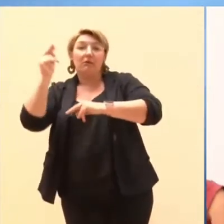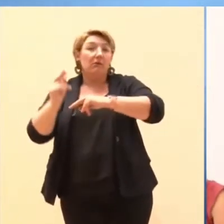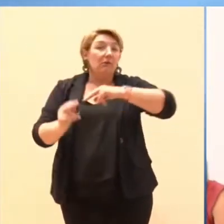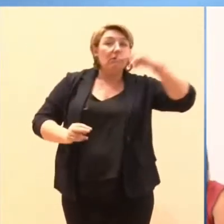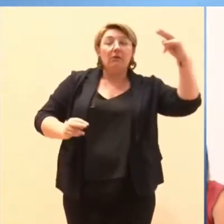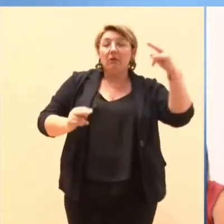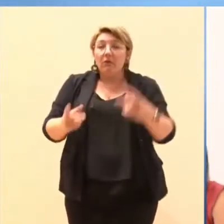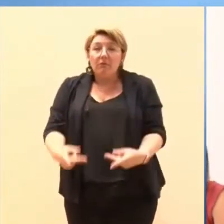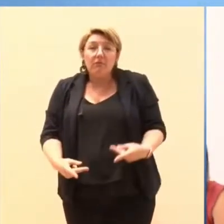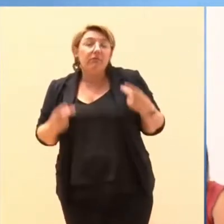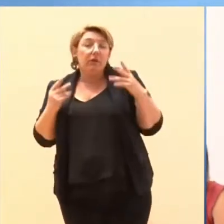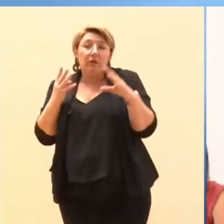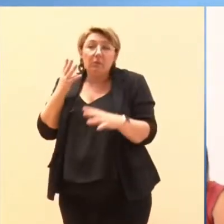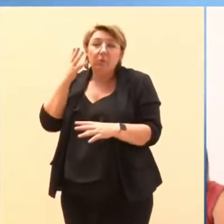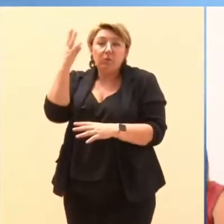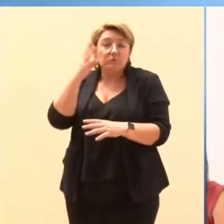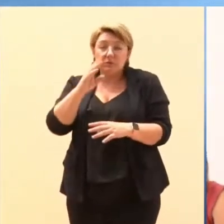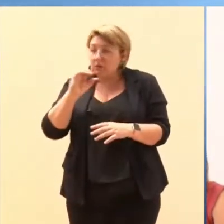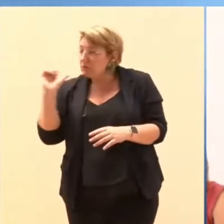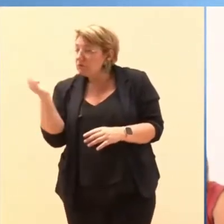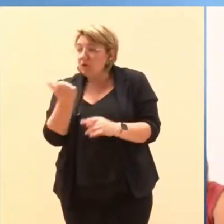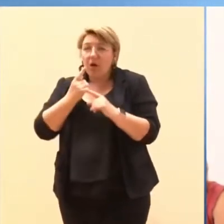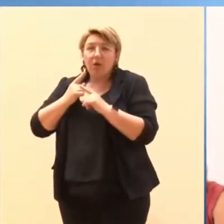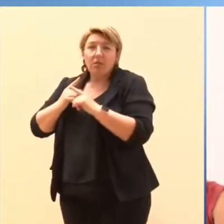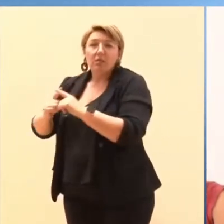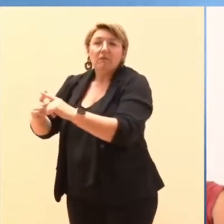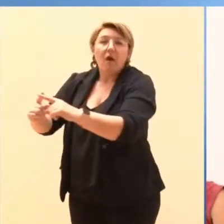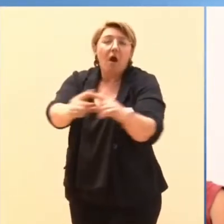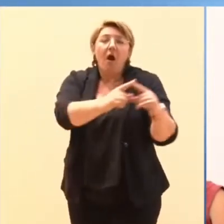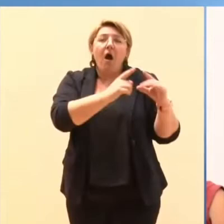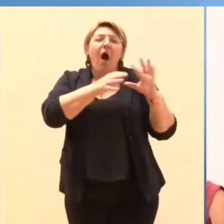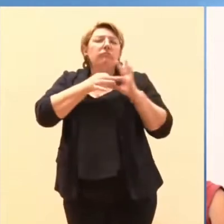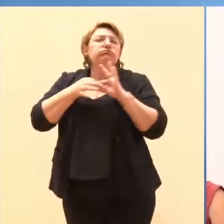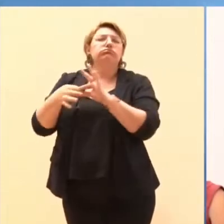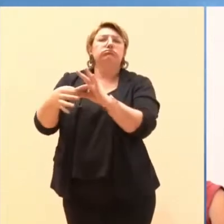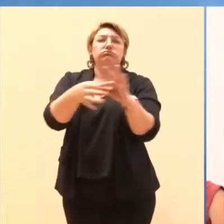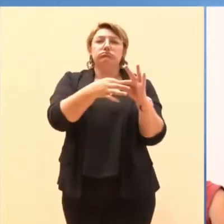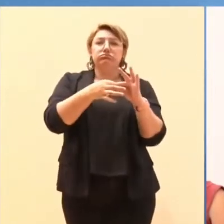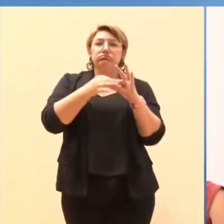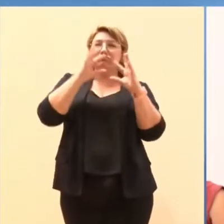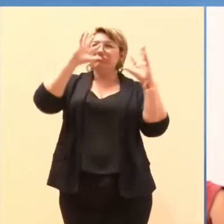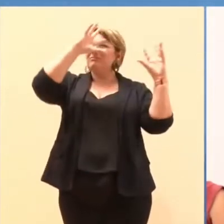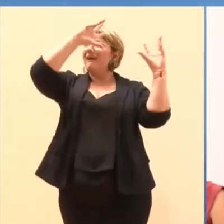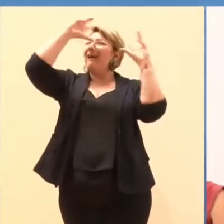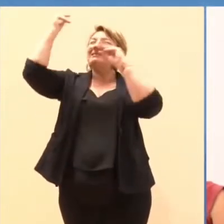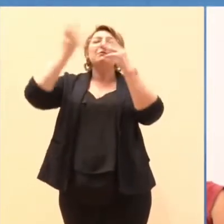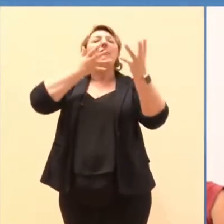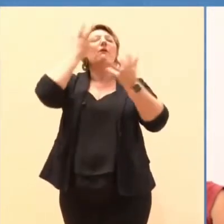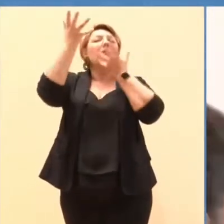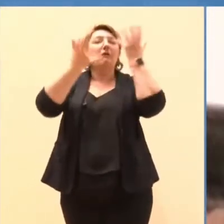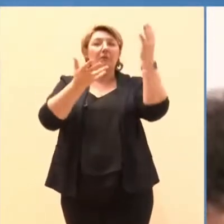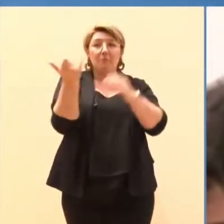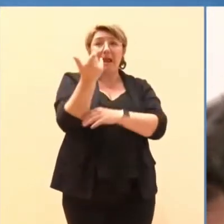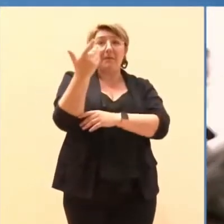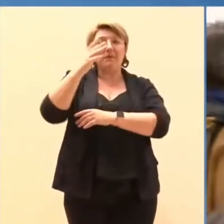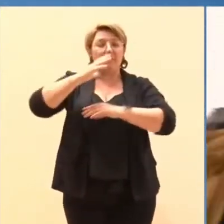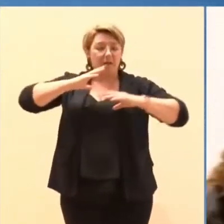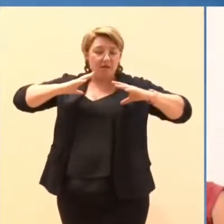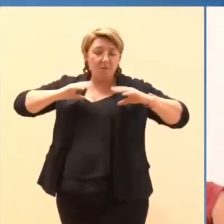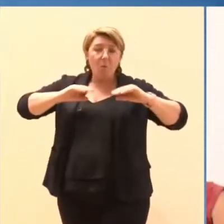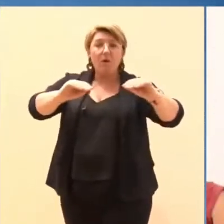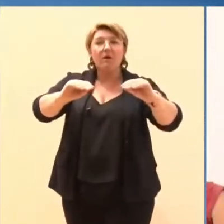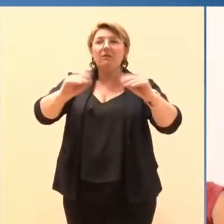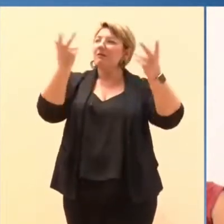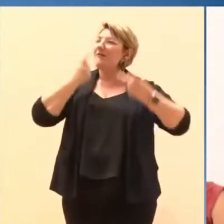évidemment différents. Mais cet esprit peut se passer de mots, mais pas d'actes. Il peut se passer de déclarations, mais